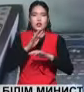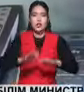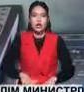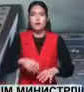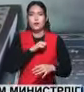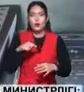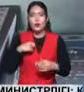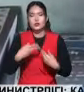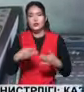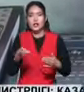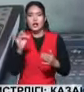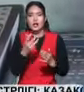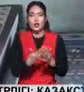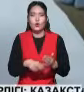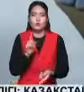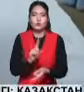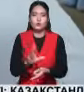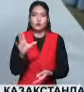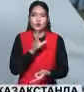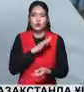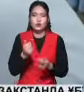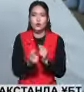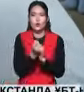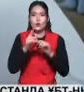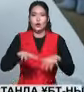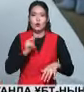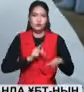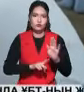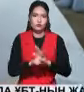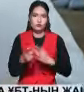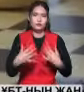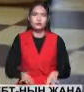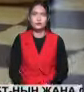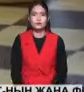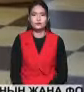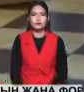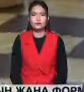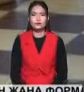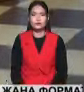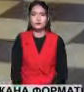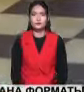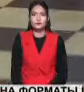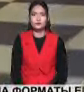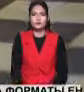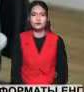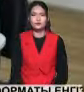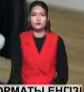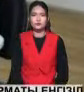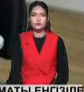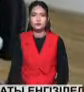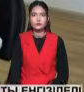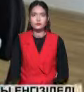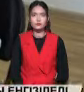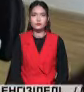шығармашылық орталық салынуы тиіс. Биыл оның 11-і жұмысқа кірісті. Аружан Задабек, Нұржан Махмутов, Алмашолы Баев,